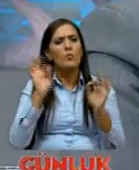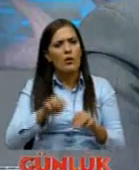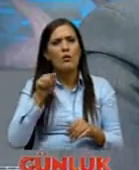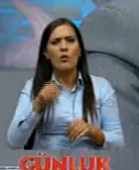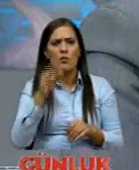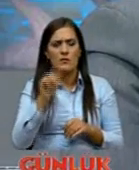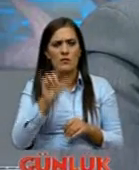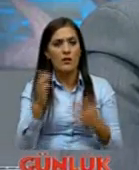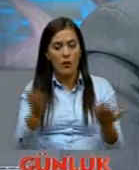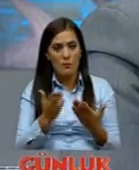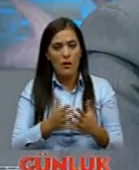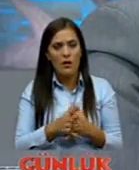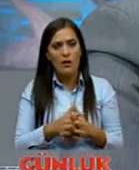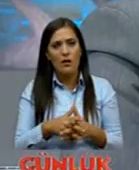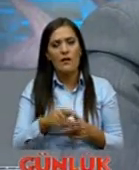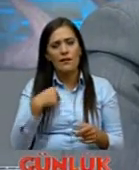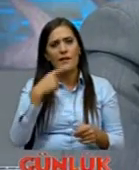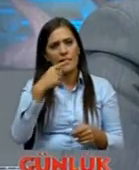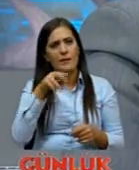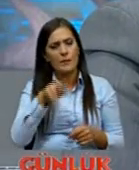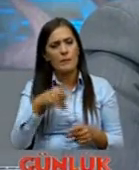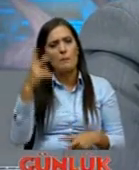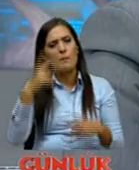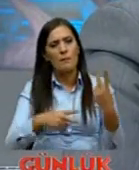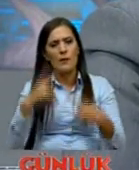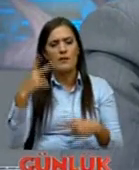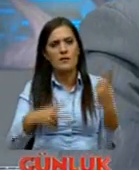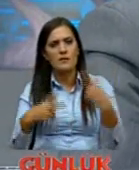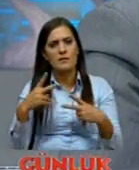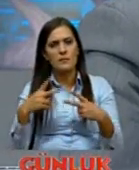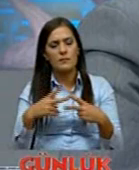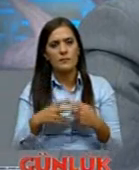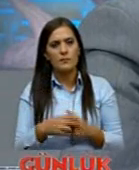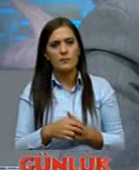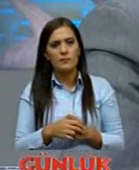öyle olması gerekiyor ama dediğim gibi bazı